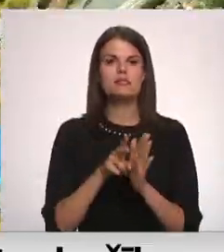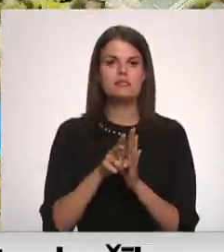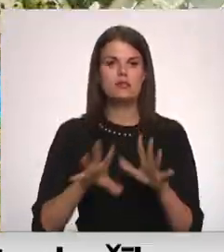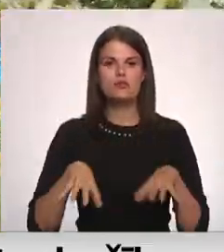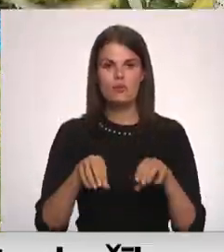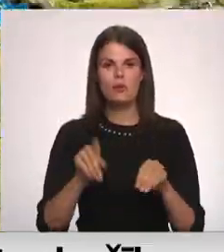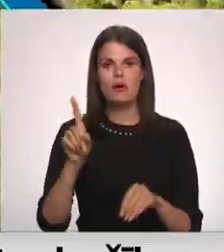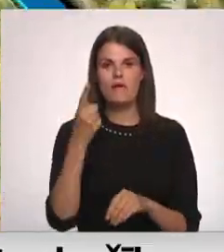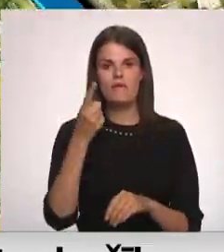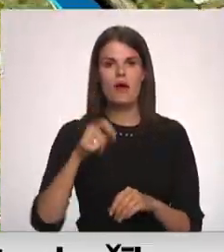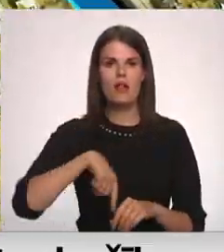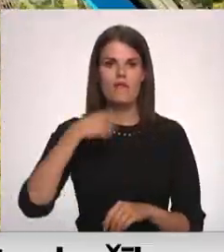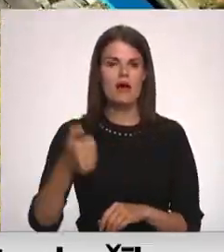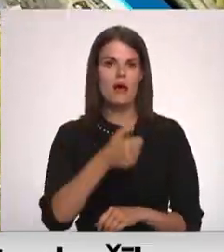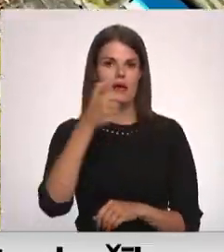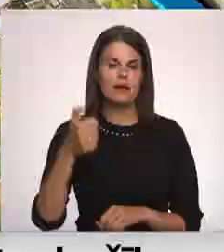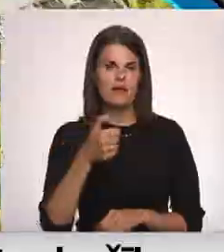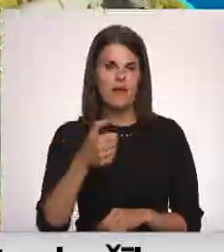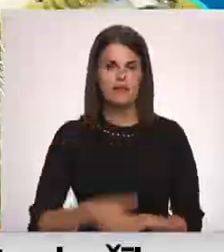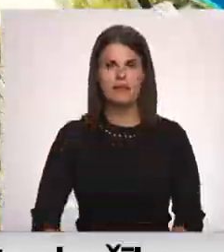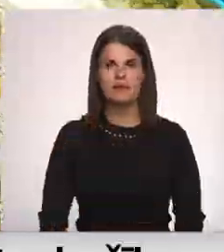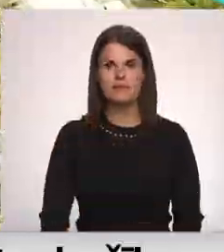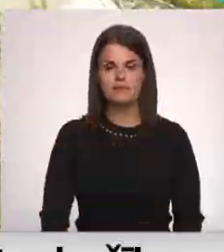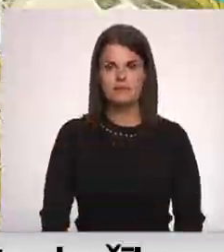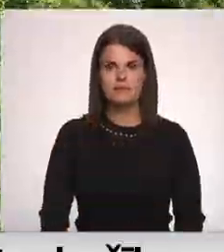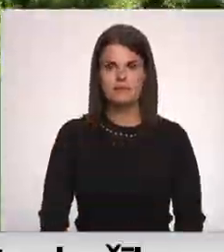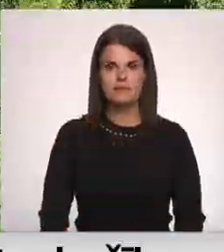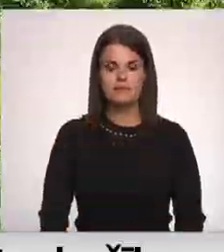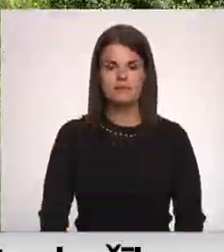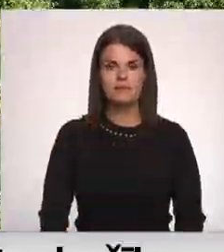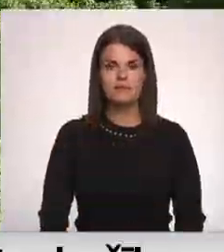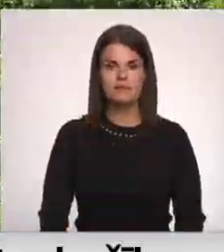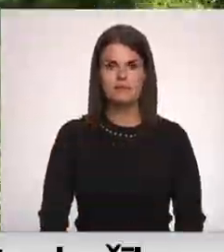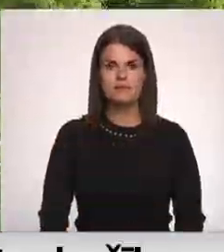pabeigšanai vēl vairāki gadi. Gints Amoliņš, Ingus Graudiņš, Latvijas televīzija.